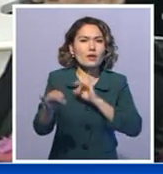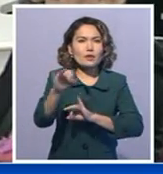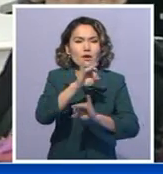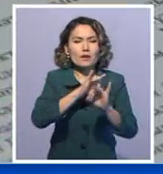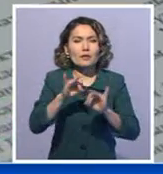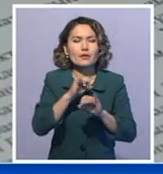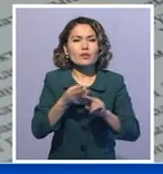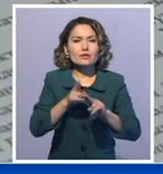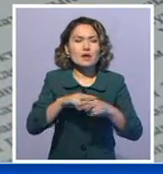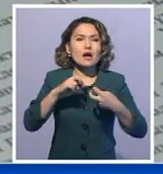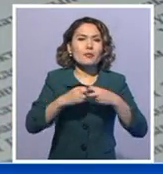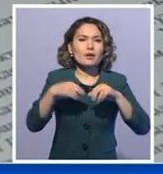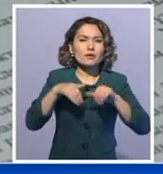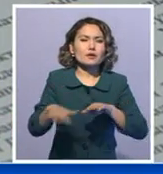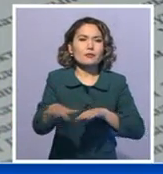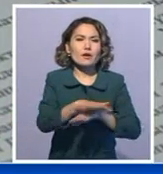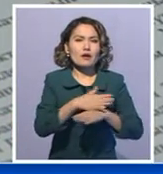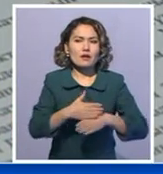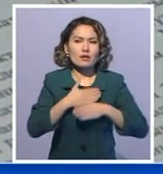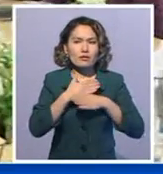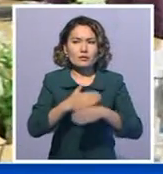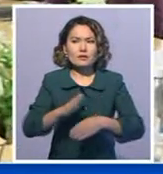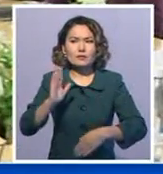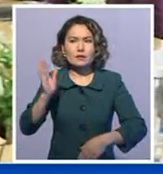аймақтағы нұротандықтардың алдағы мақсаттарын тілге тиек етті.